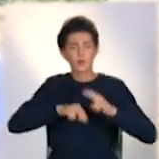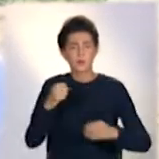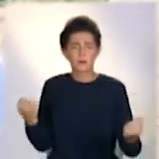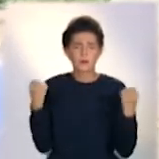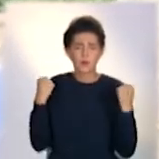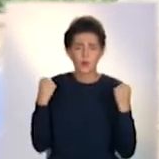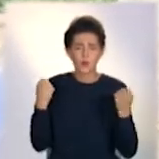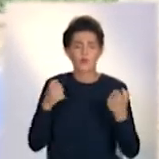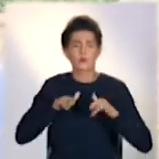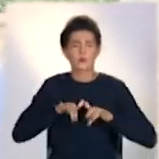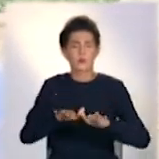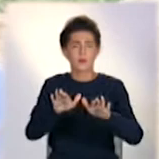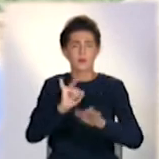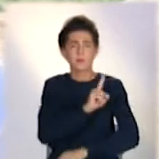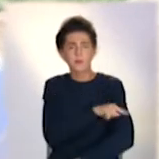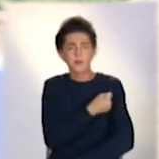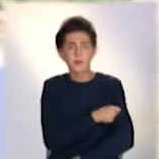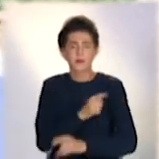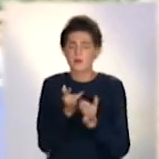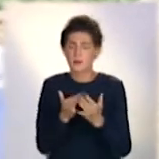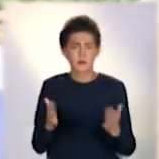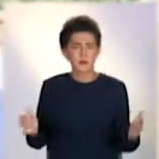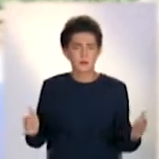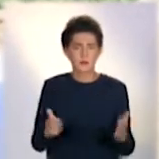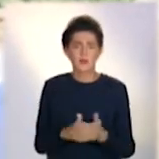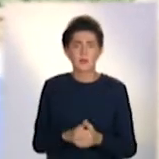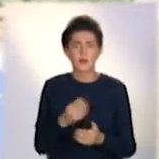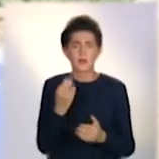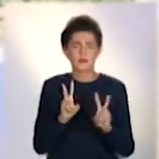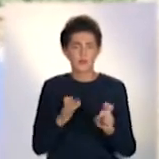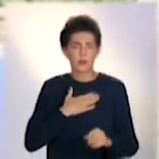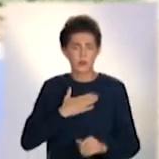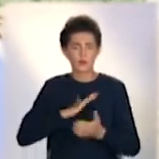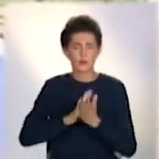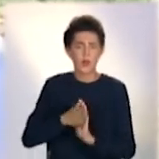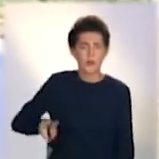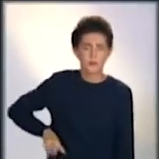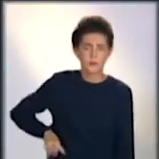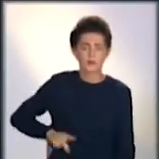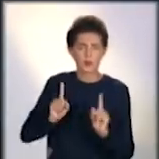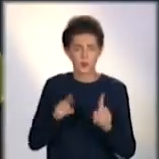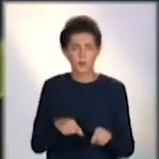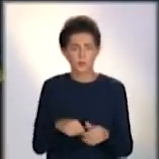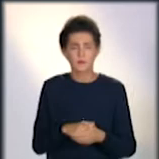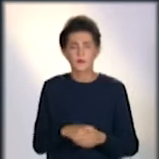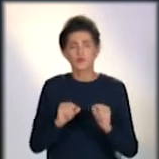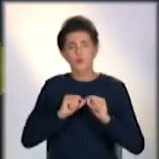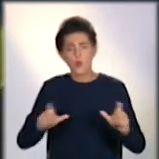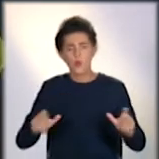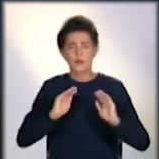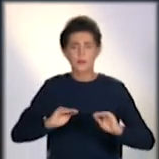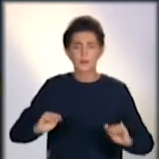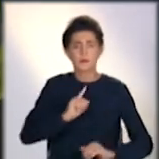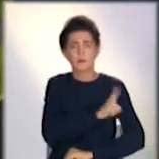спортивного характеру, і медицинського характеру, і, як в нашому випадку, адміністративного характеру. Школи, дитячі садки,